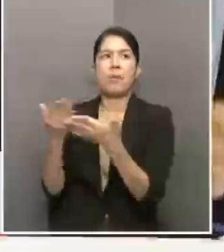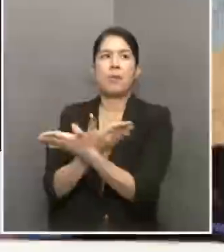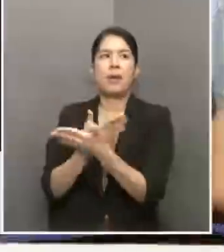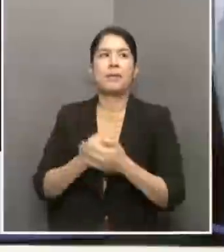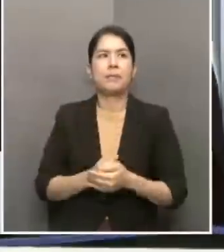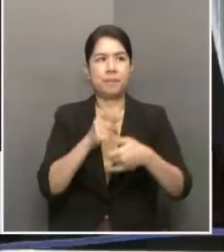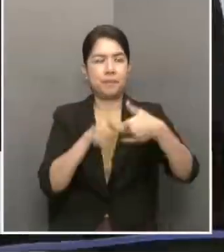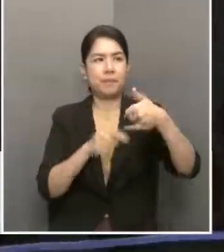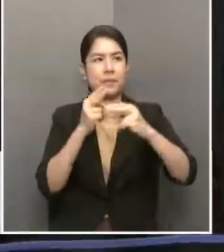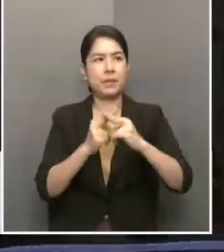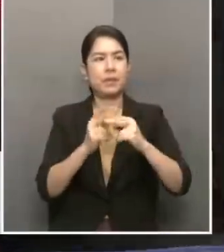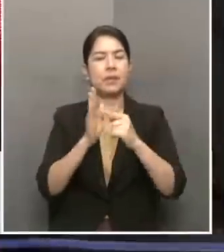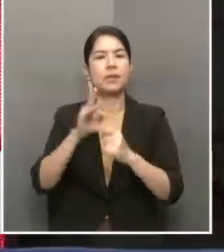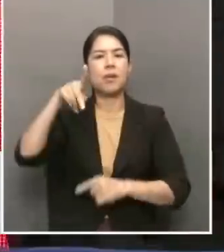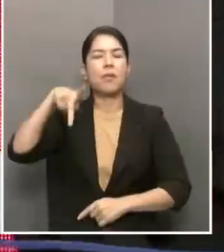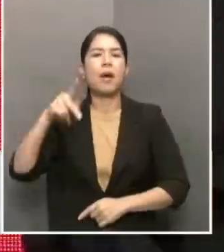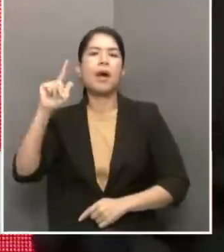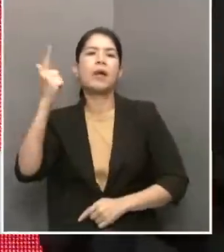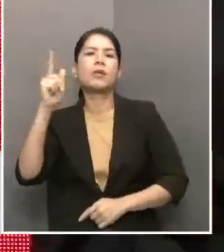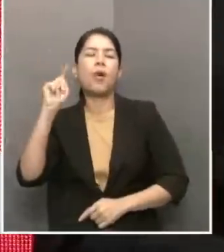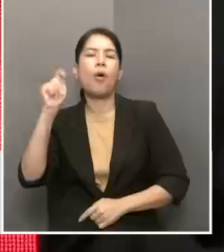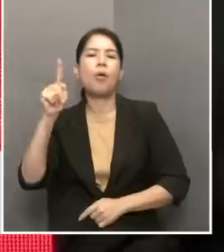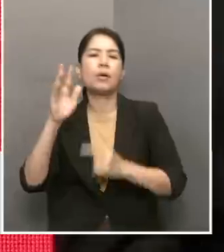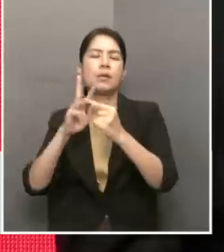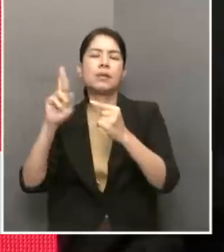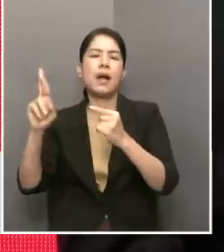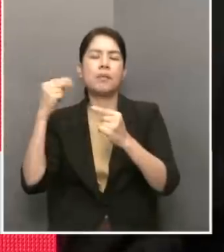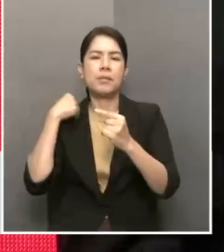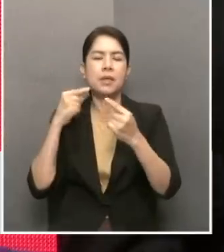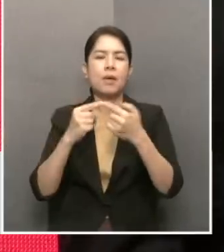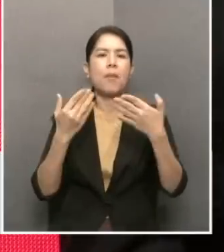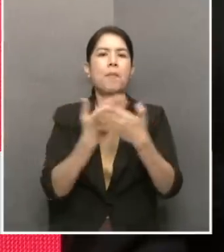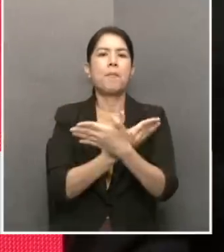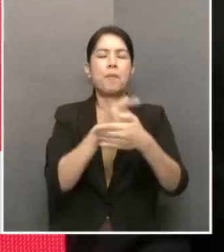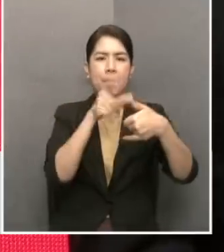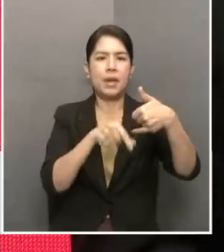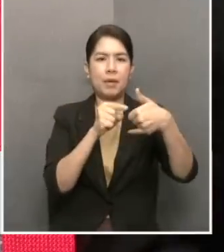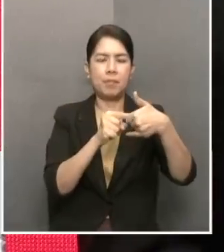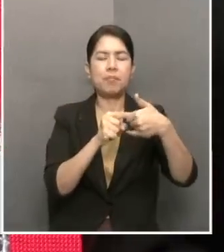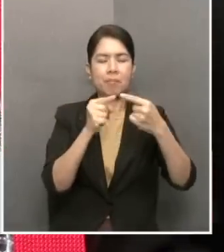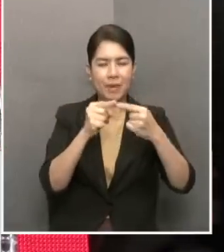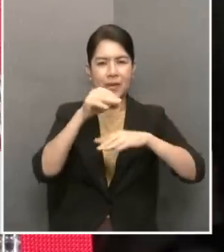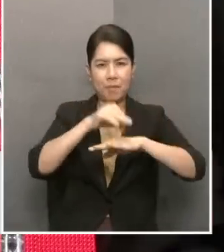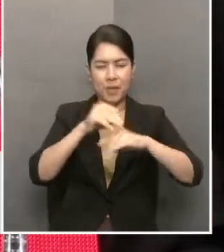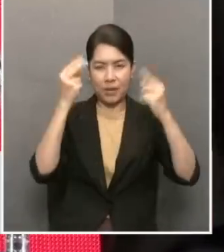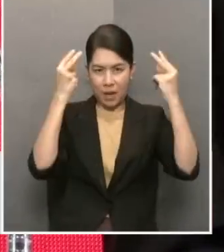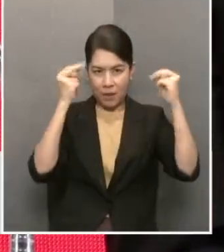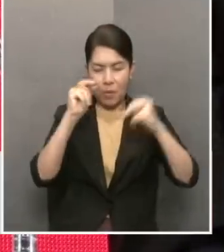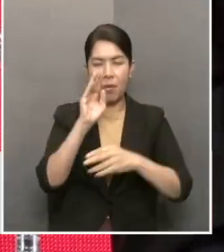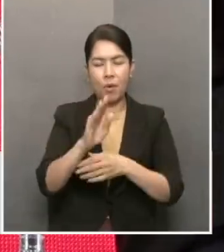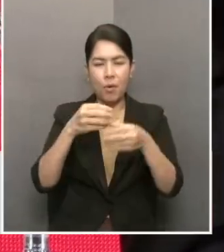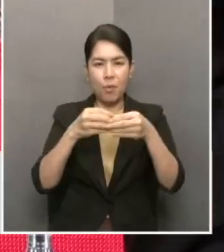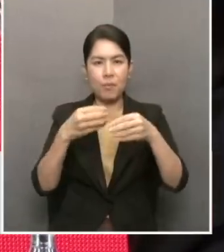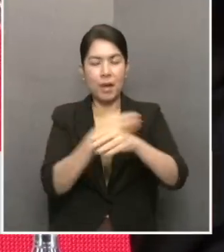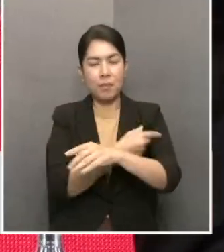สาวแพทองธาชินวัตแคนดิตนายกรัฐมนตรีจากเพื่อไทยขึ้นมาเป็นนายกแทนนะก็เป็นกระแสข่าวว่าพรรคร่วมนี่ก็กด